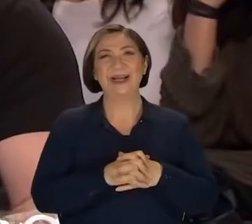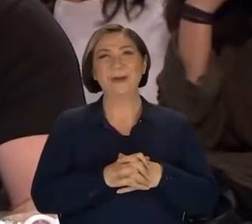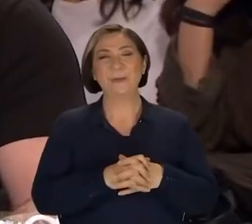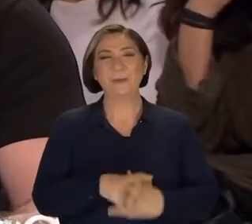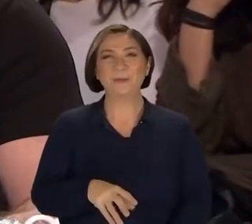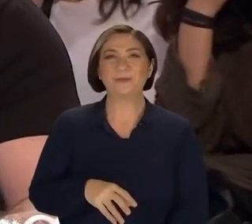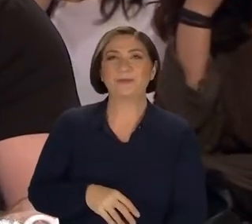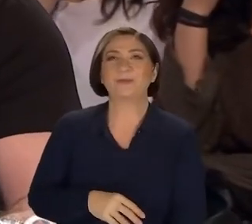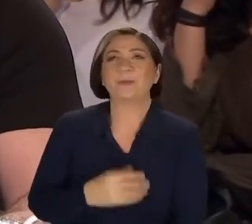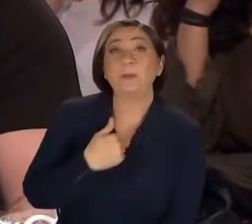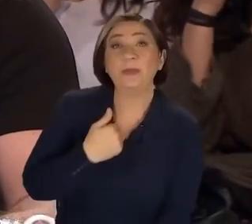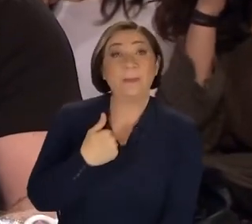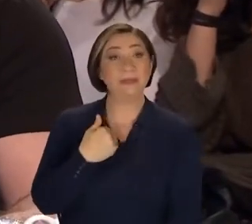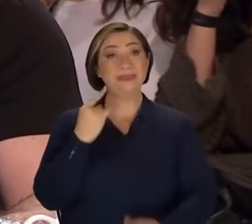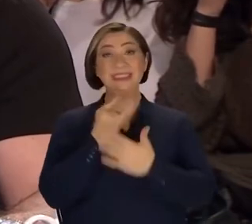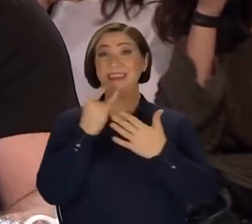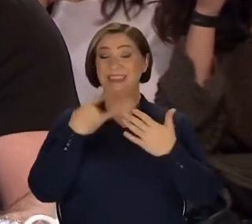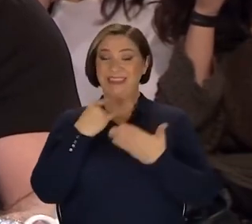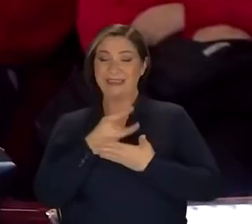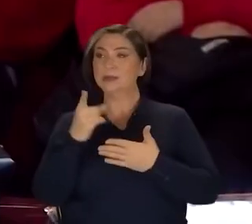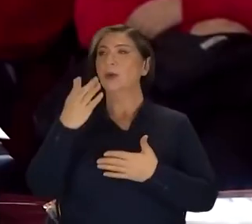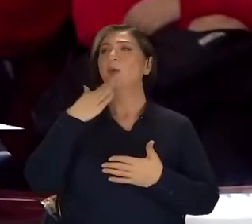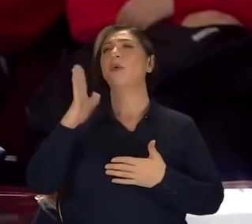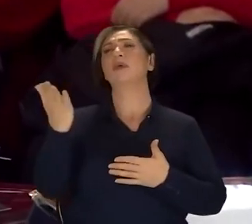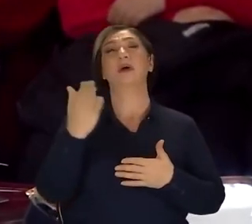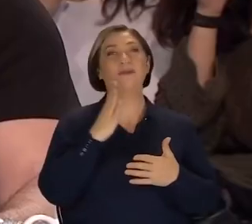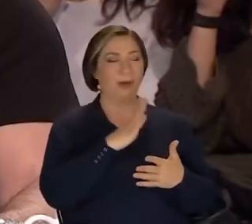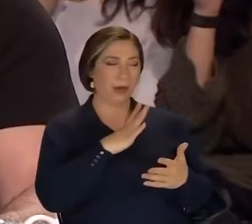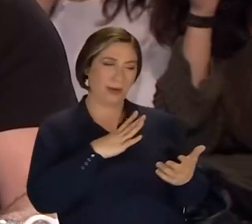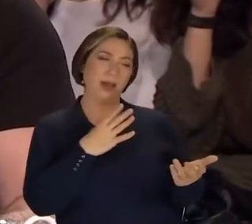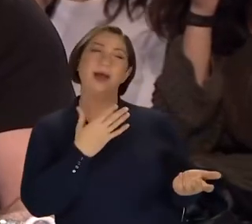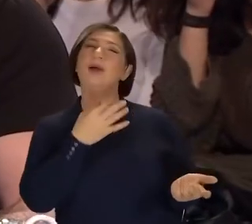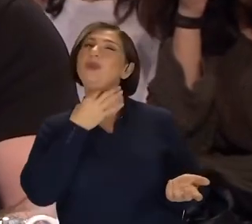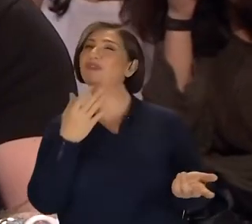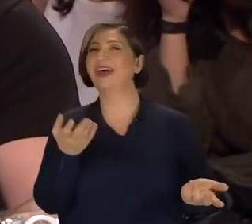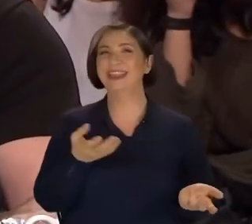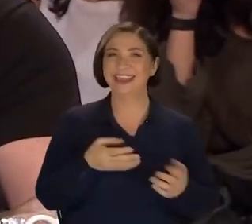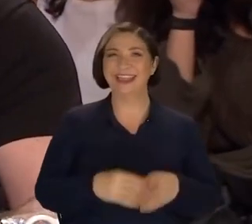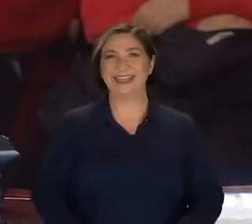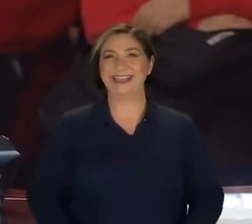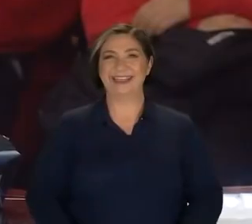Benim seksilik de şöyle. Top 20... Senin yoktur. Var mı seksi? Aşk olsun benim seksiliğim.